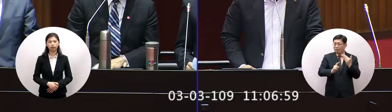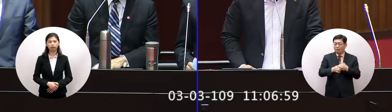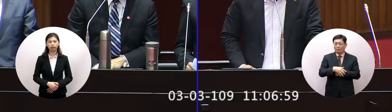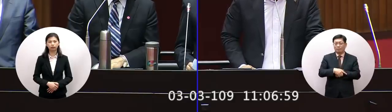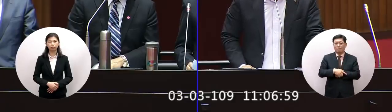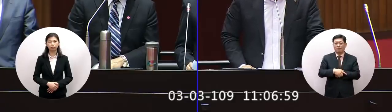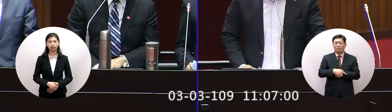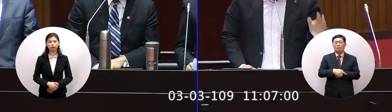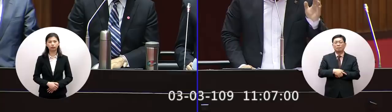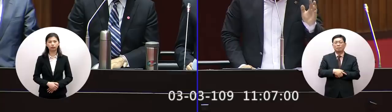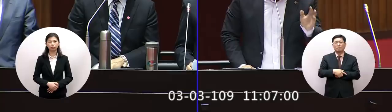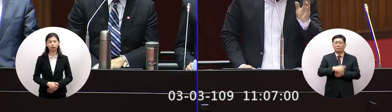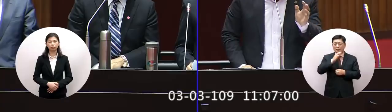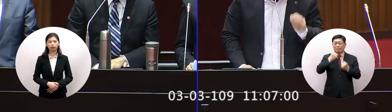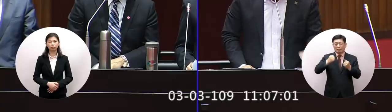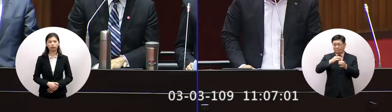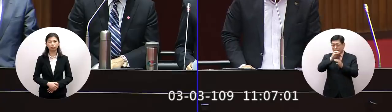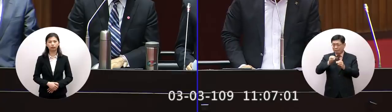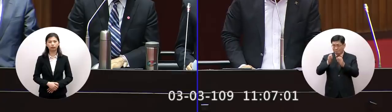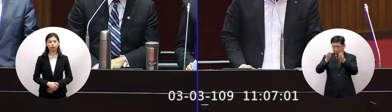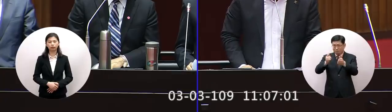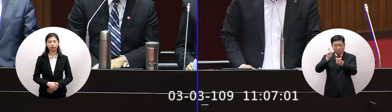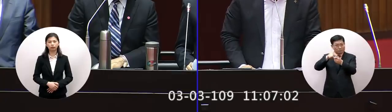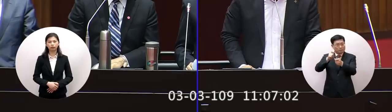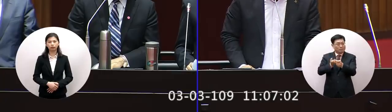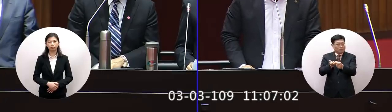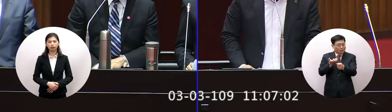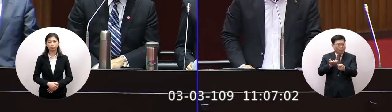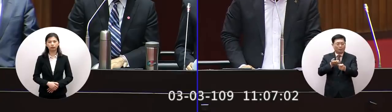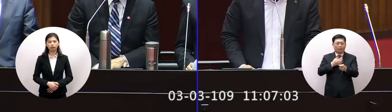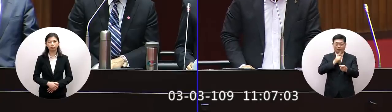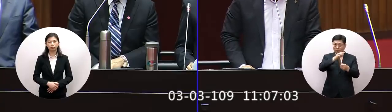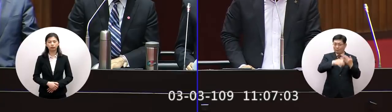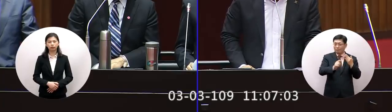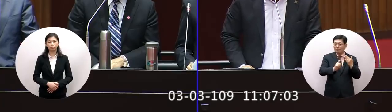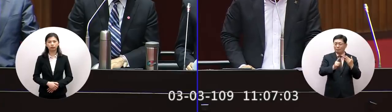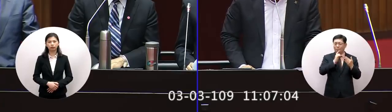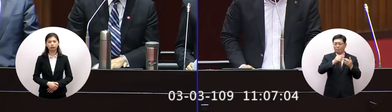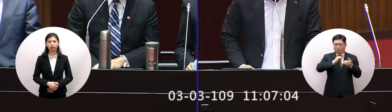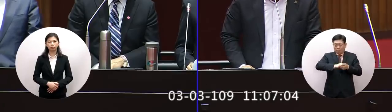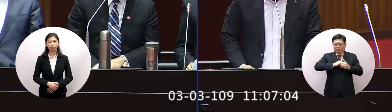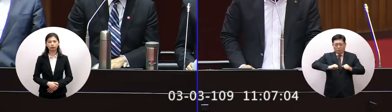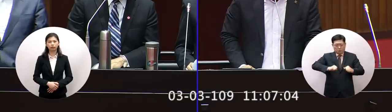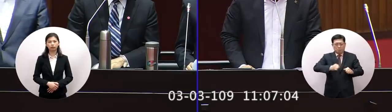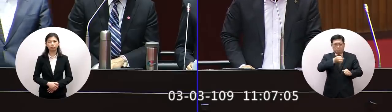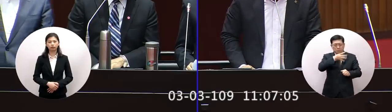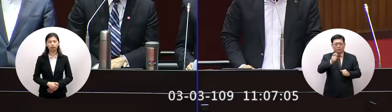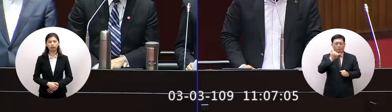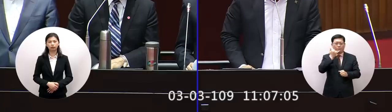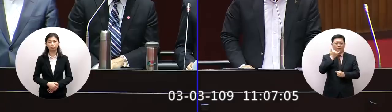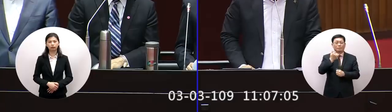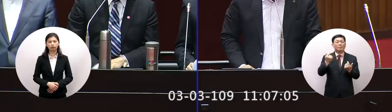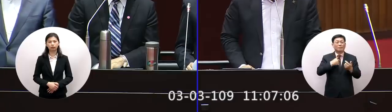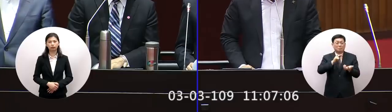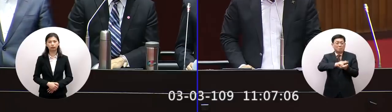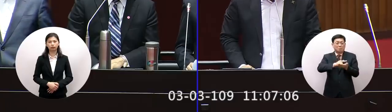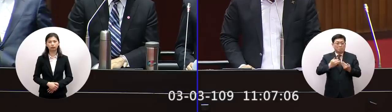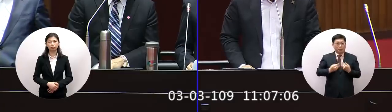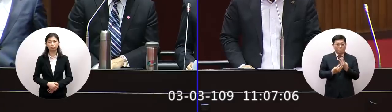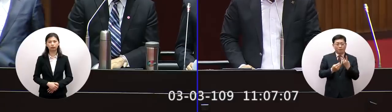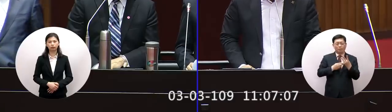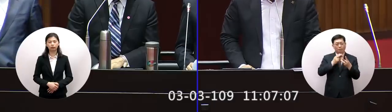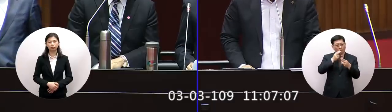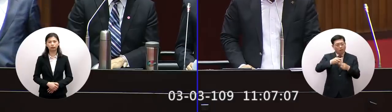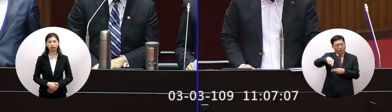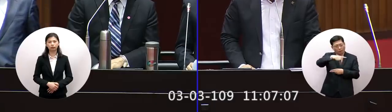下，你啊伫拼经济目的之前，吼、有一个前提，就是要有性命通开。即道的武汉的肺炎，我想